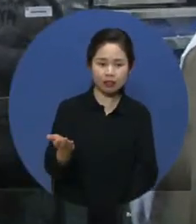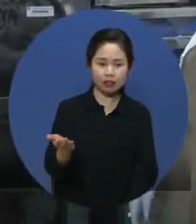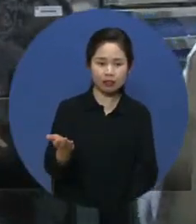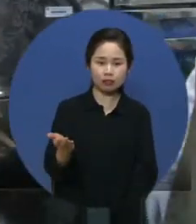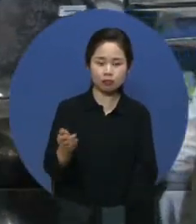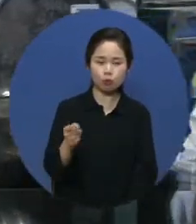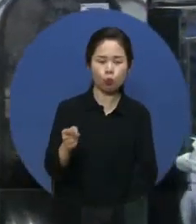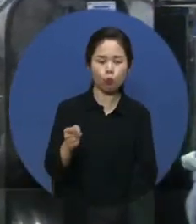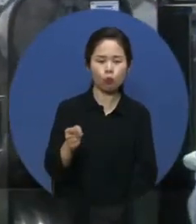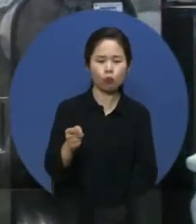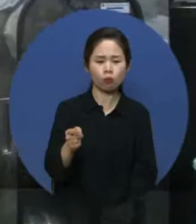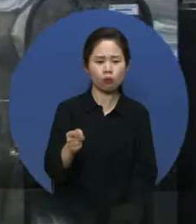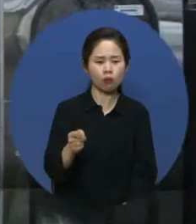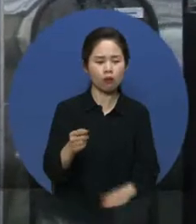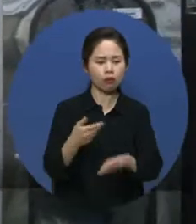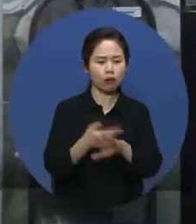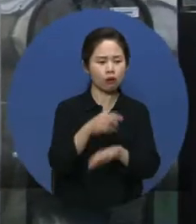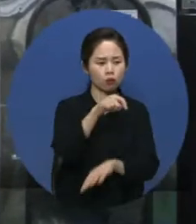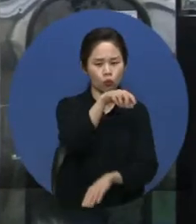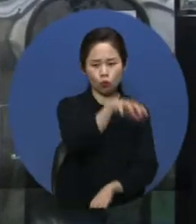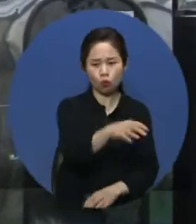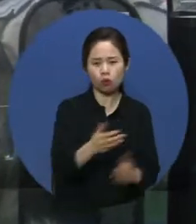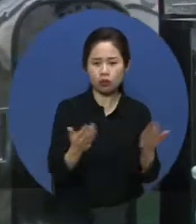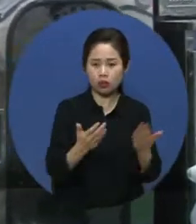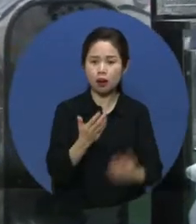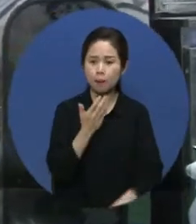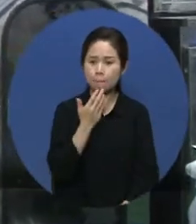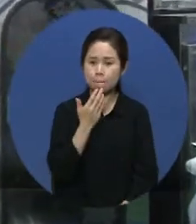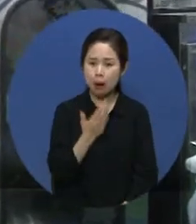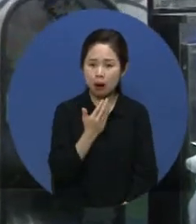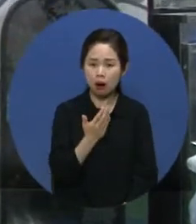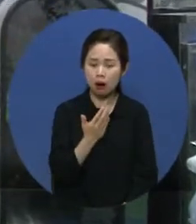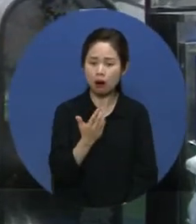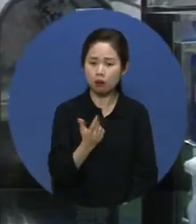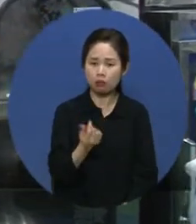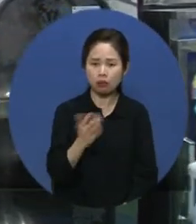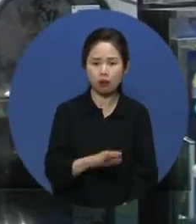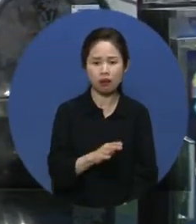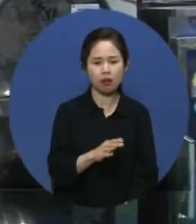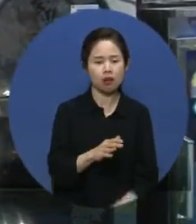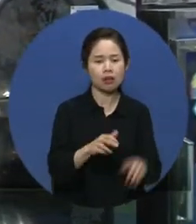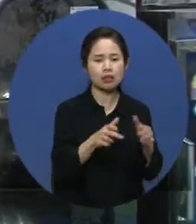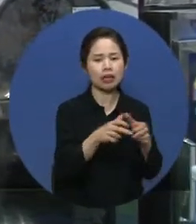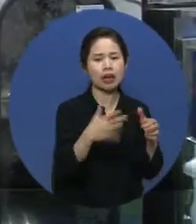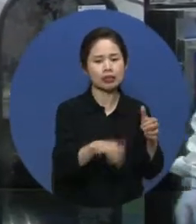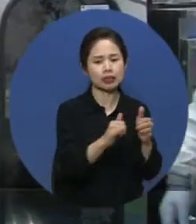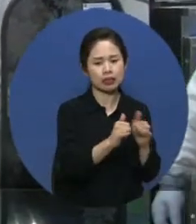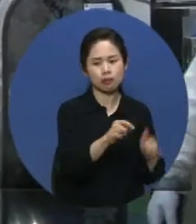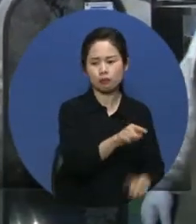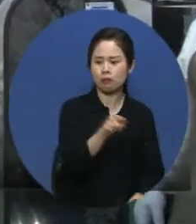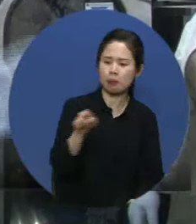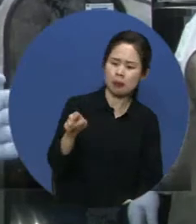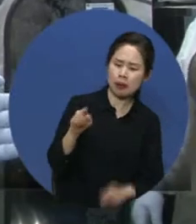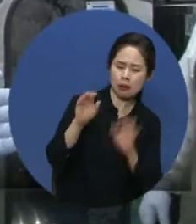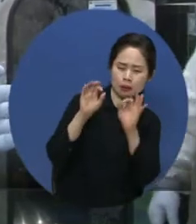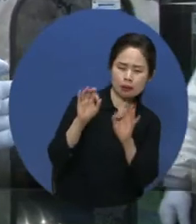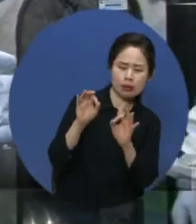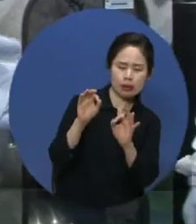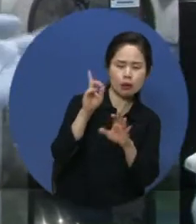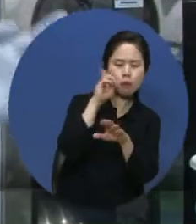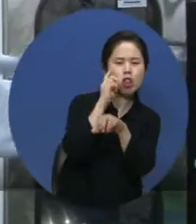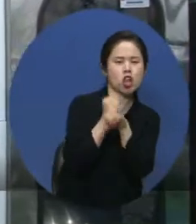기능과 힘이 있는데 생각보다 사람들의 편견이 많다는 거 그거를 많이 느꼈어요. 왜냐면 이 친구들도 오래